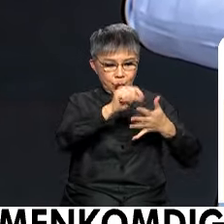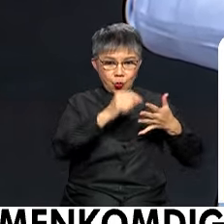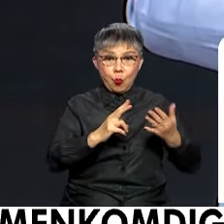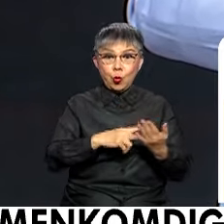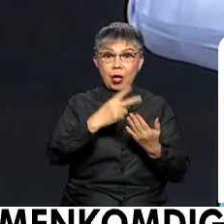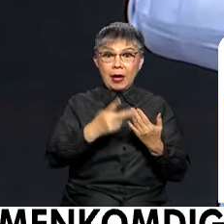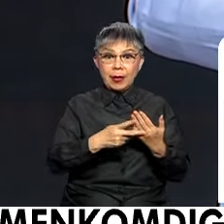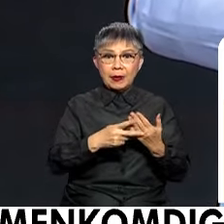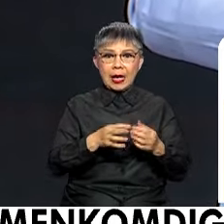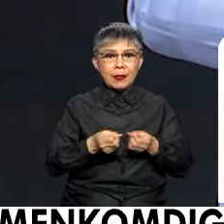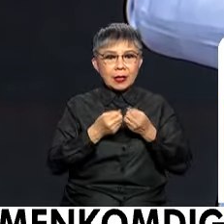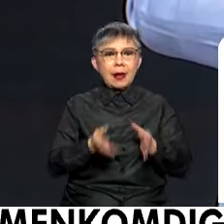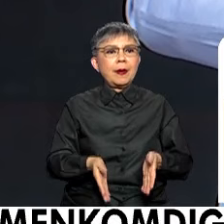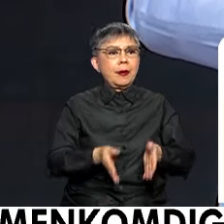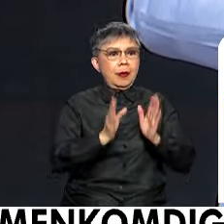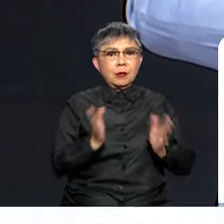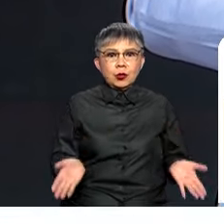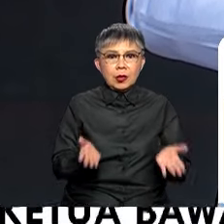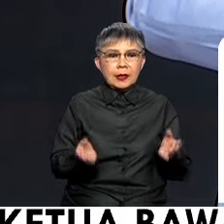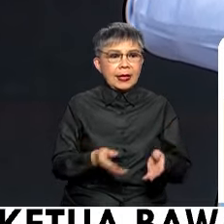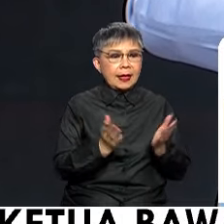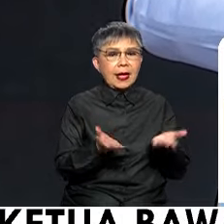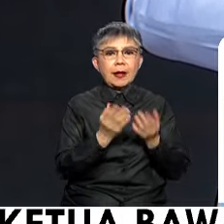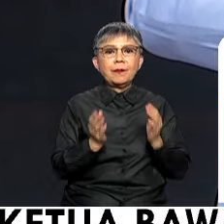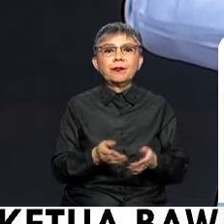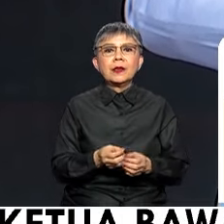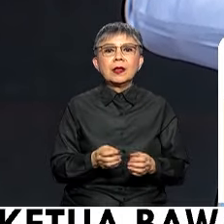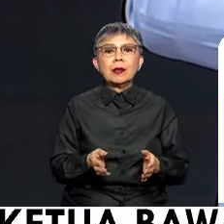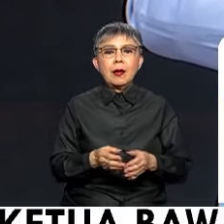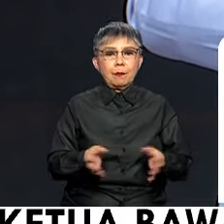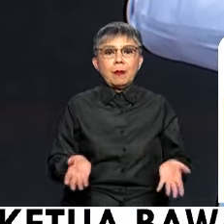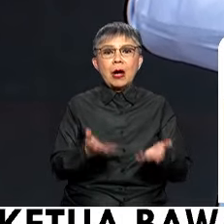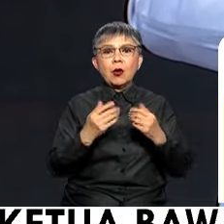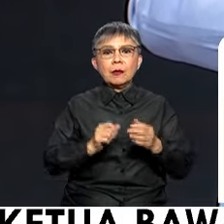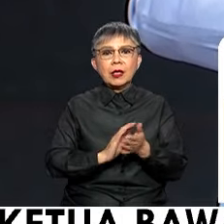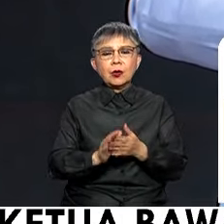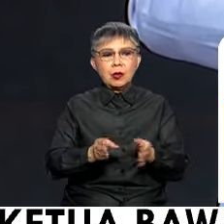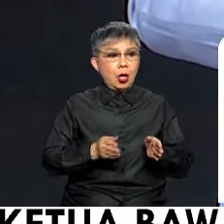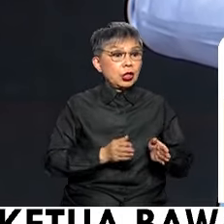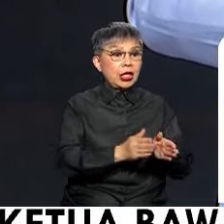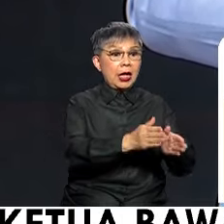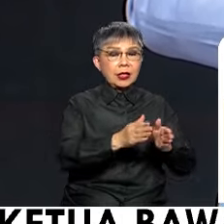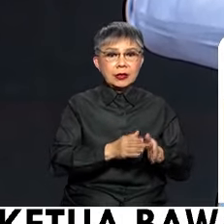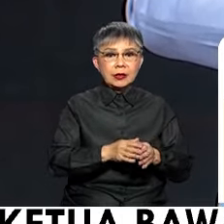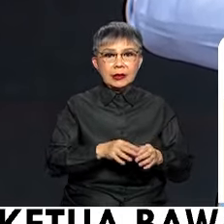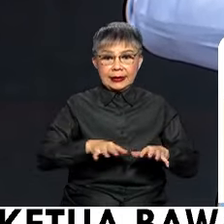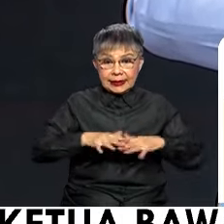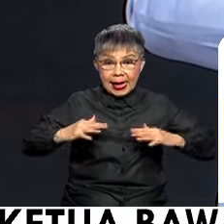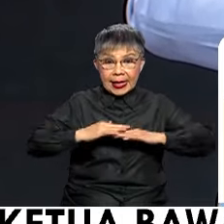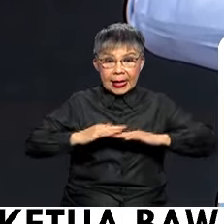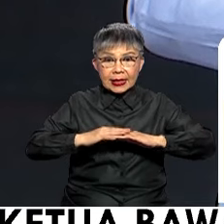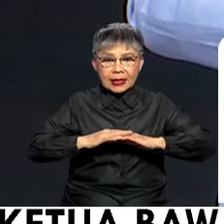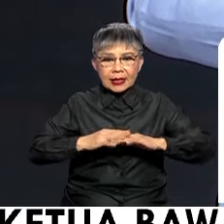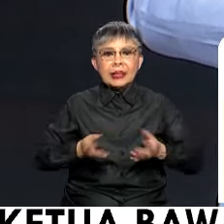kami akan kami bangun yaitu di antaranya adalah pembangunan melalui infrastruktur offline dan juga